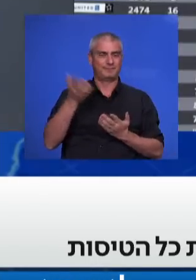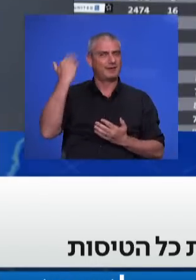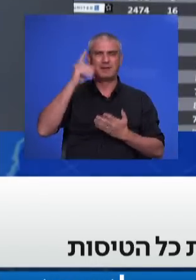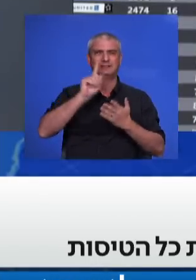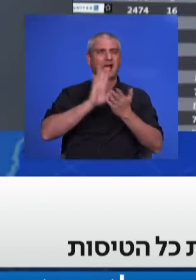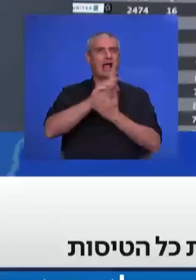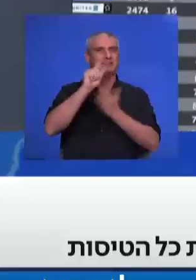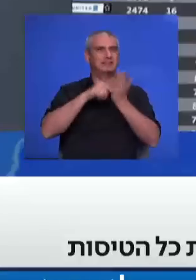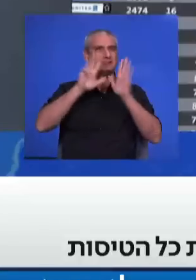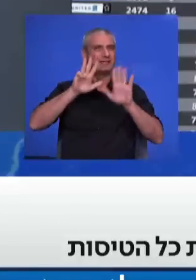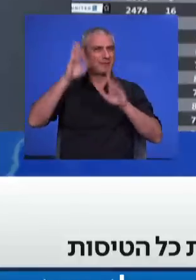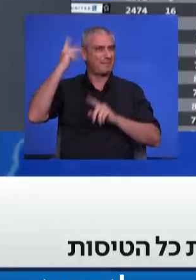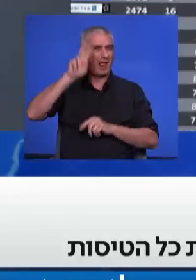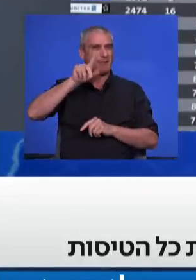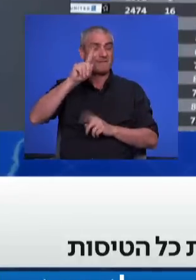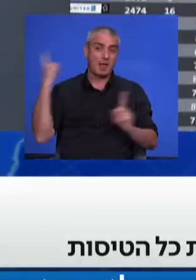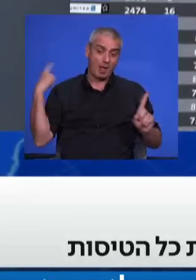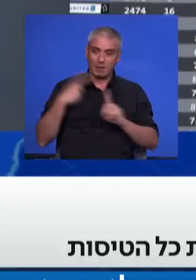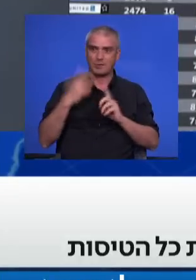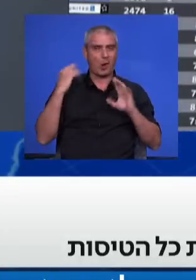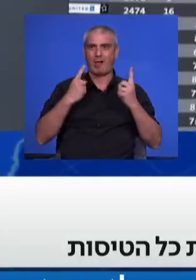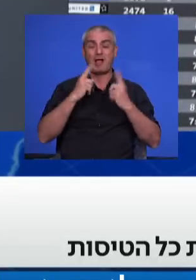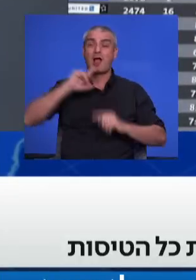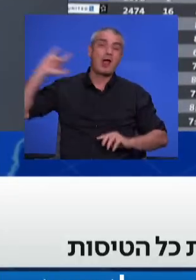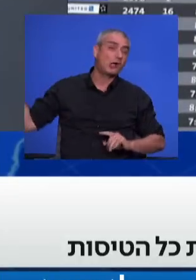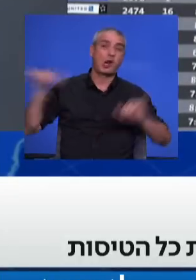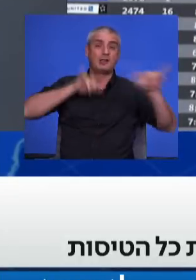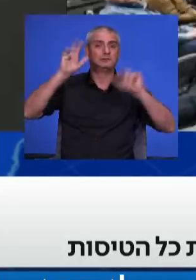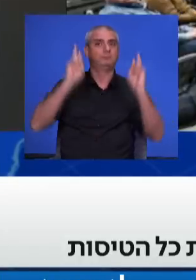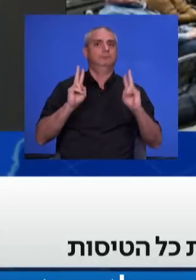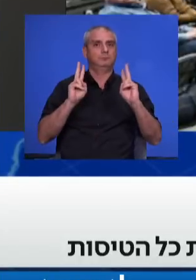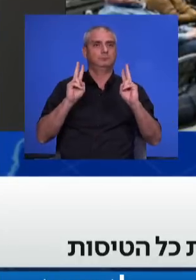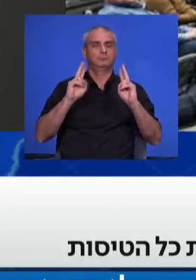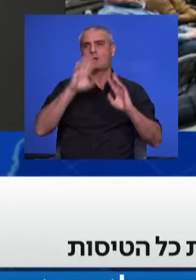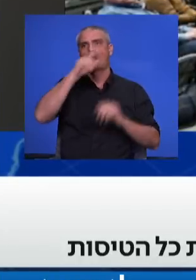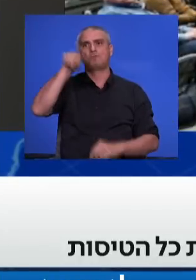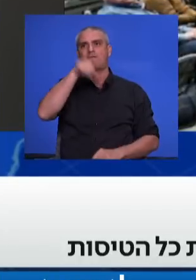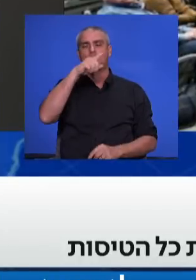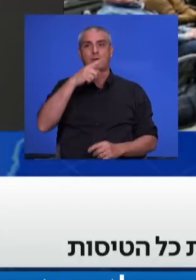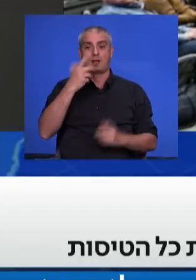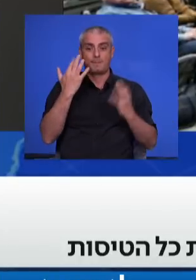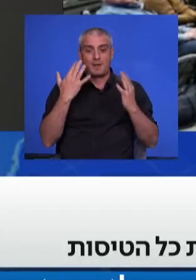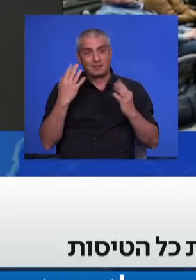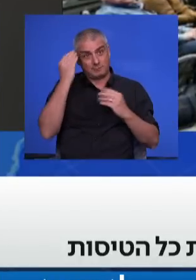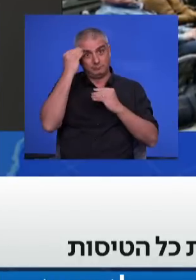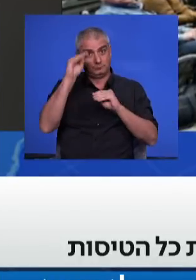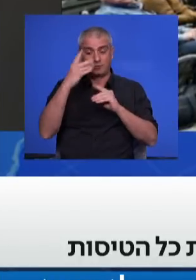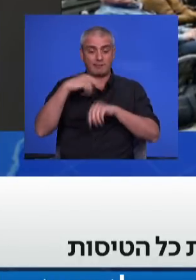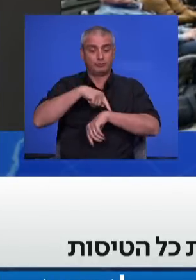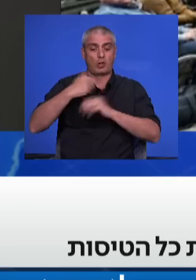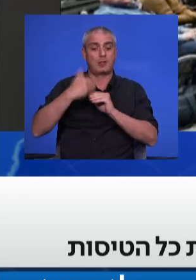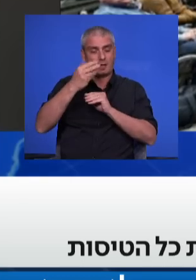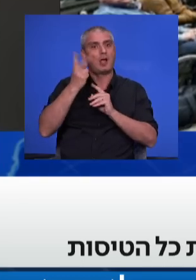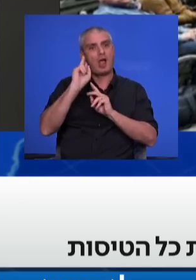9-11 ב-2001, שכל התנועה האווירית מושבתת, אז כל הטיסות מבוטלות, וכאשר מודיעים כמה שעות אחר כך